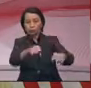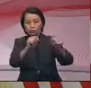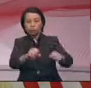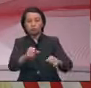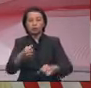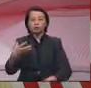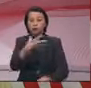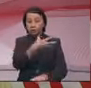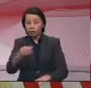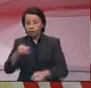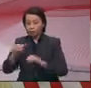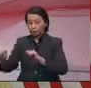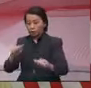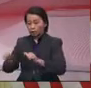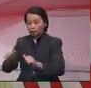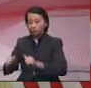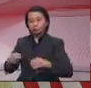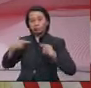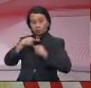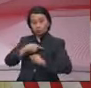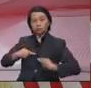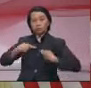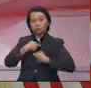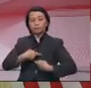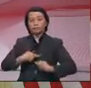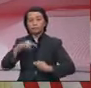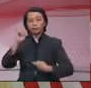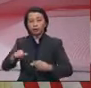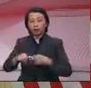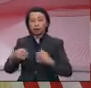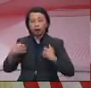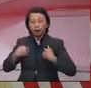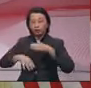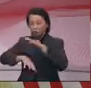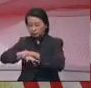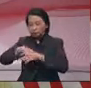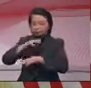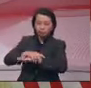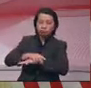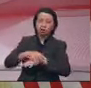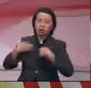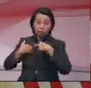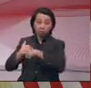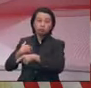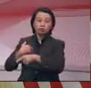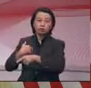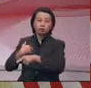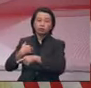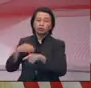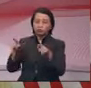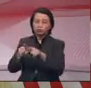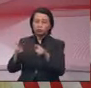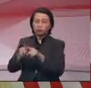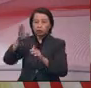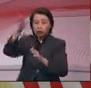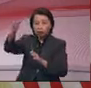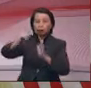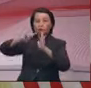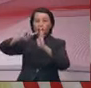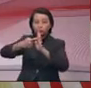aktiviti sukan dan rekreasi yang bersentuhan fizikal juga akan